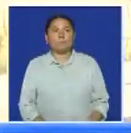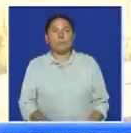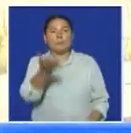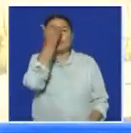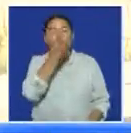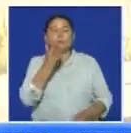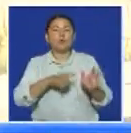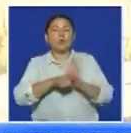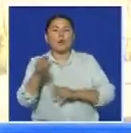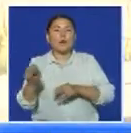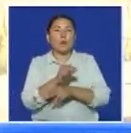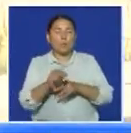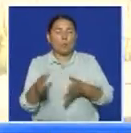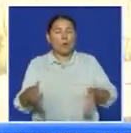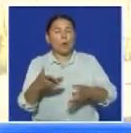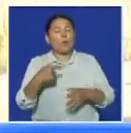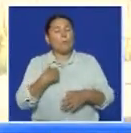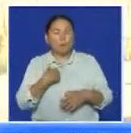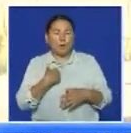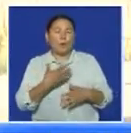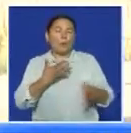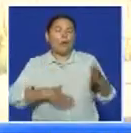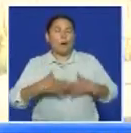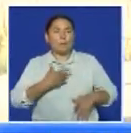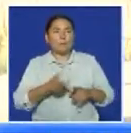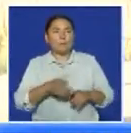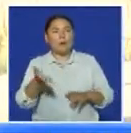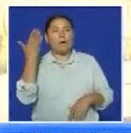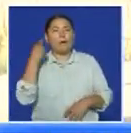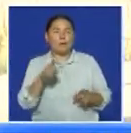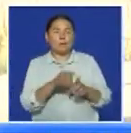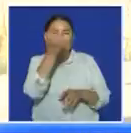Спасибо, что начали прокладку. Теперь, надеюсь, не будем сталкиваться с дорожными проблемами, как раньше.